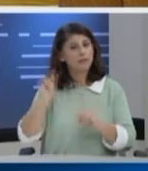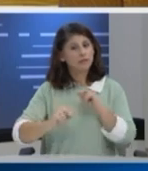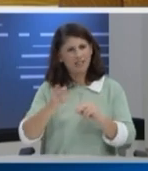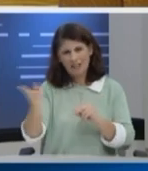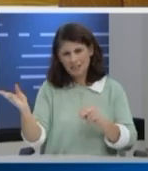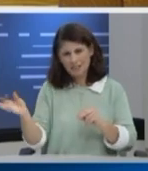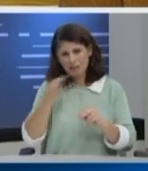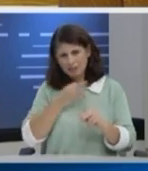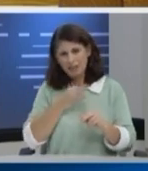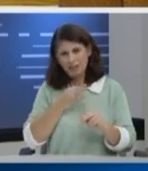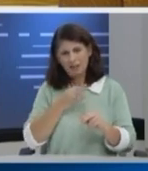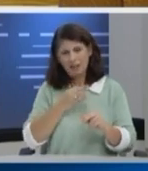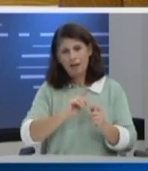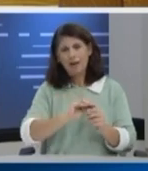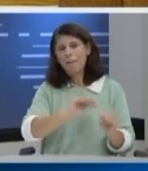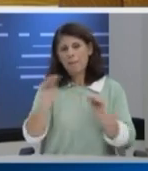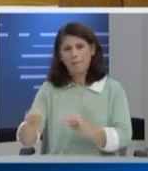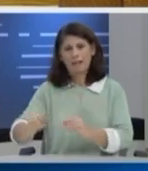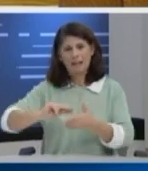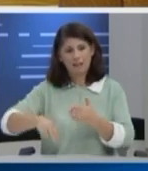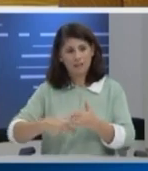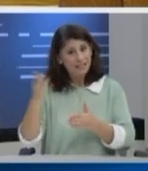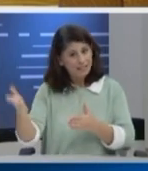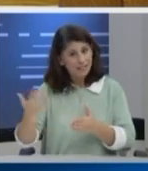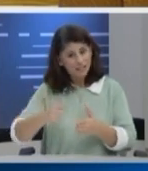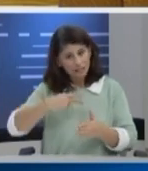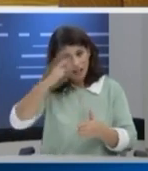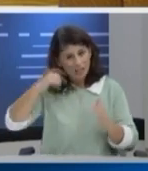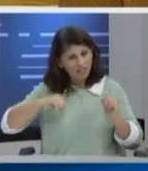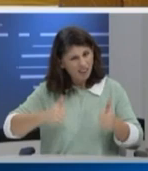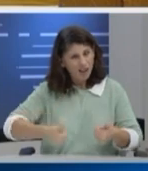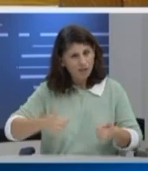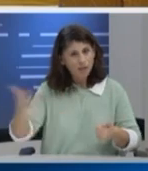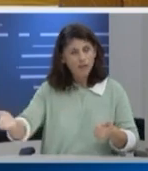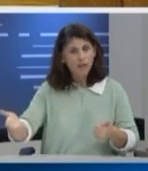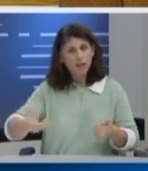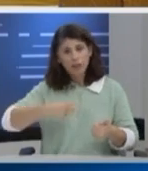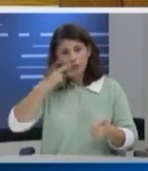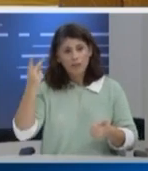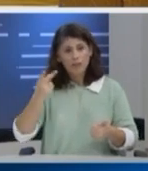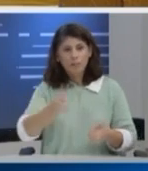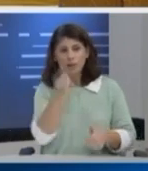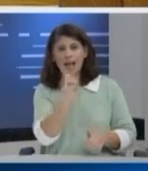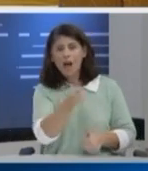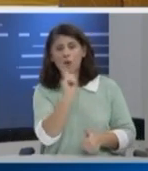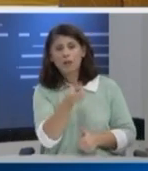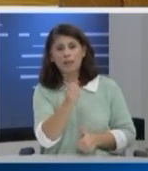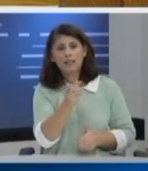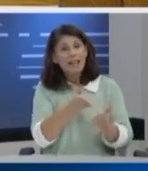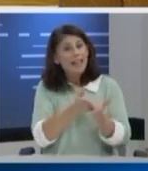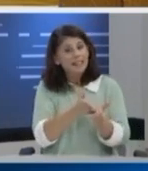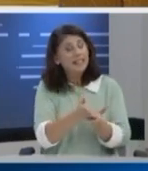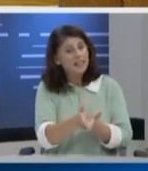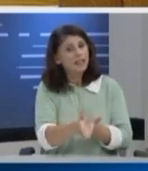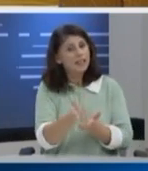Εσείς μιλάτε για μεταγραφές. Εσείς. Έχετε το θράσος και το θάρρος εσείς, το δικαίωμα να κουνάτε το δάχτυλο επί της